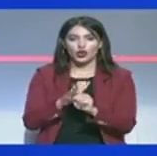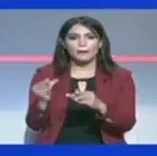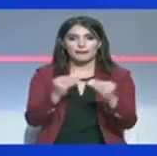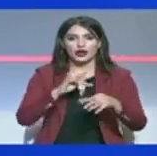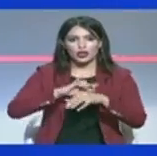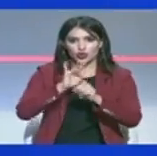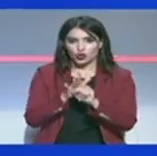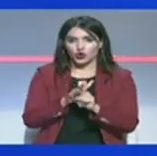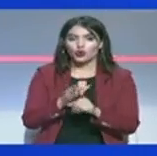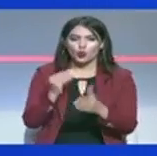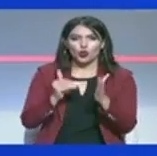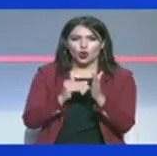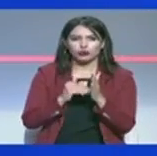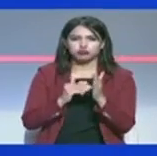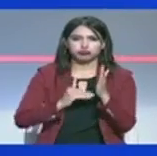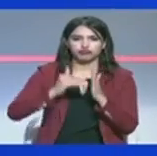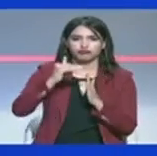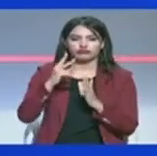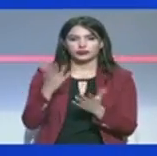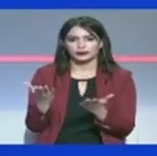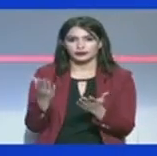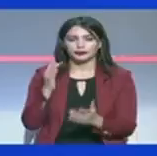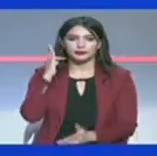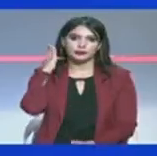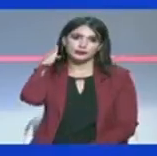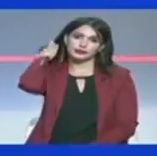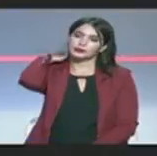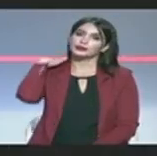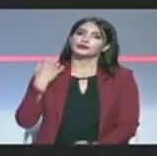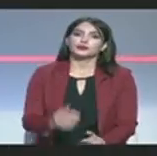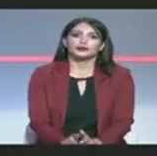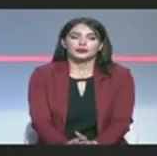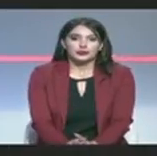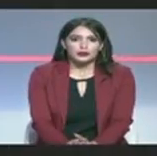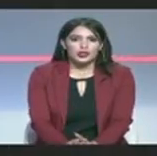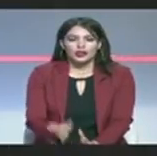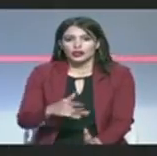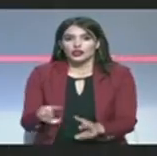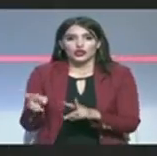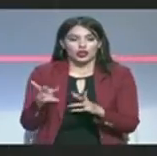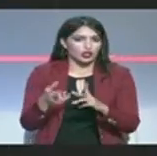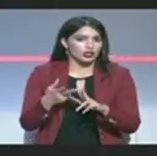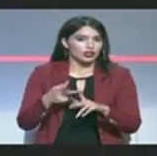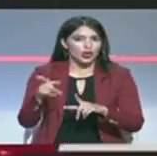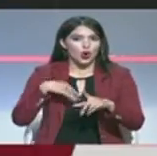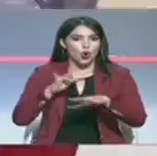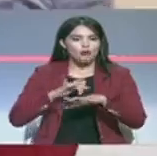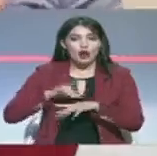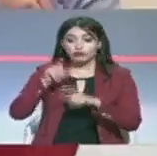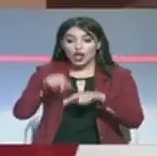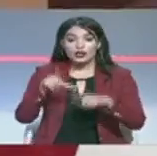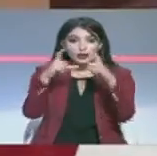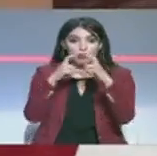المصابين بالفيروس تتزايد على نحو مطرد. بين إعادة فرض تدابير العزل وفرض وضع